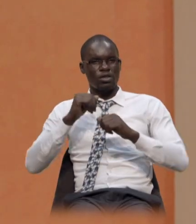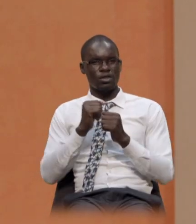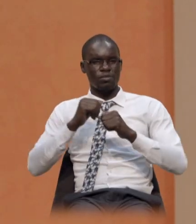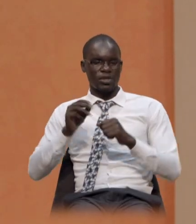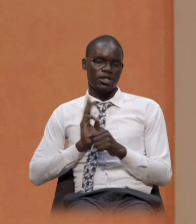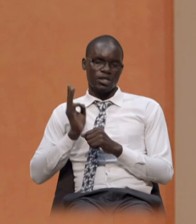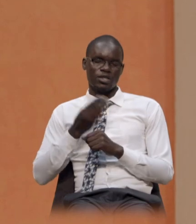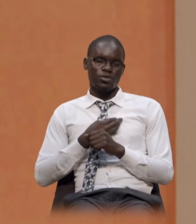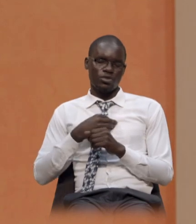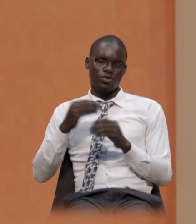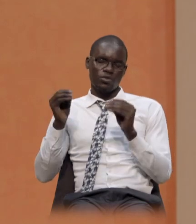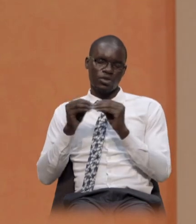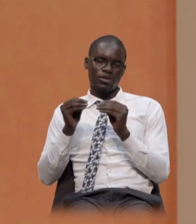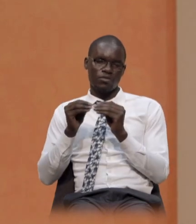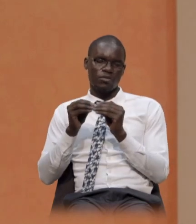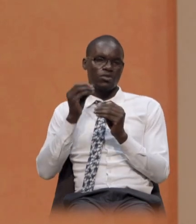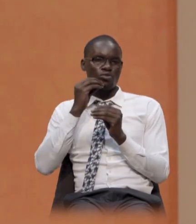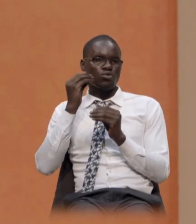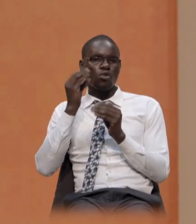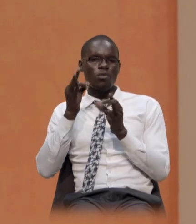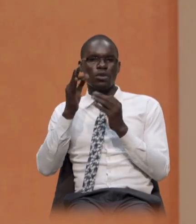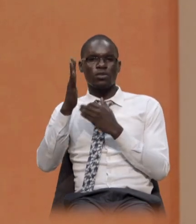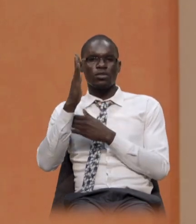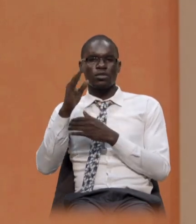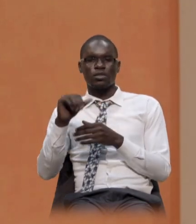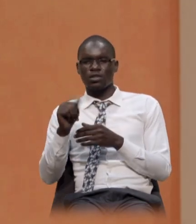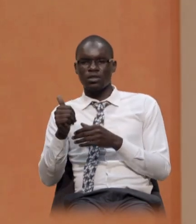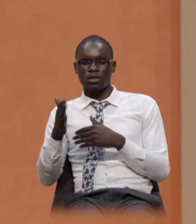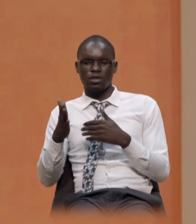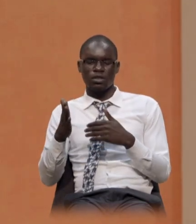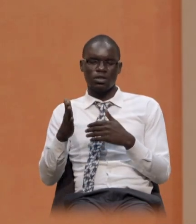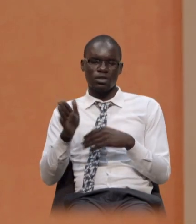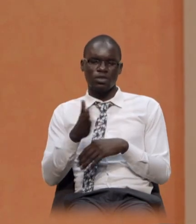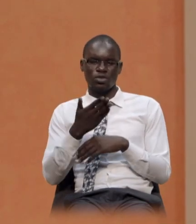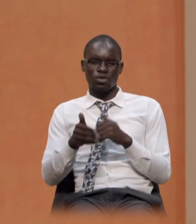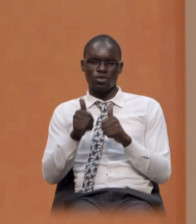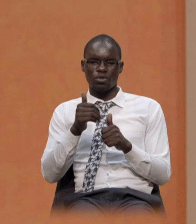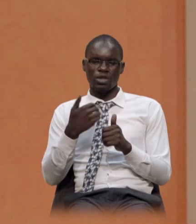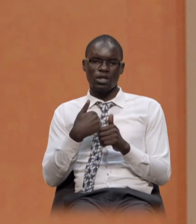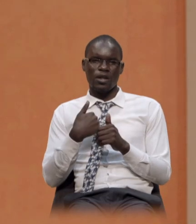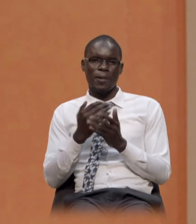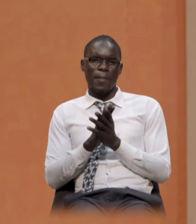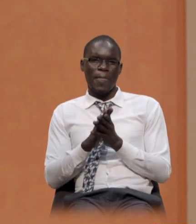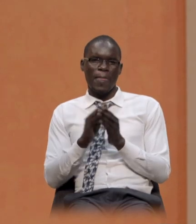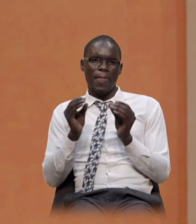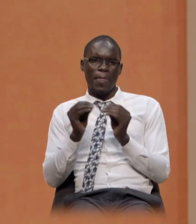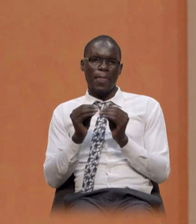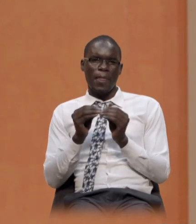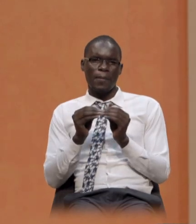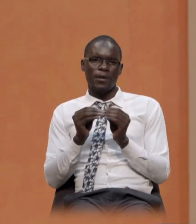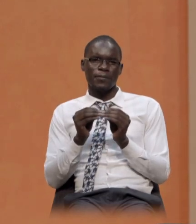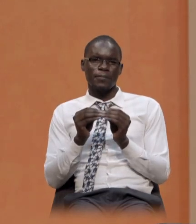tutakutana nyumbani mwa baba. Wimbo mwingine tutakao wimba, wimbo nambari